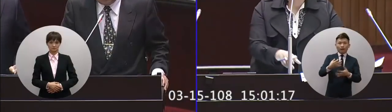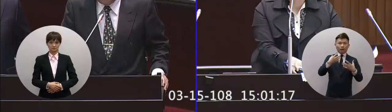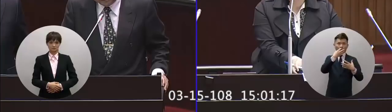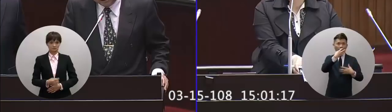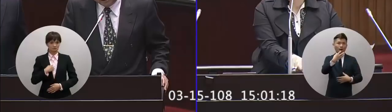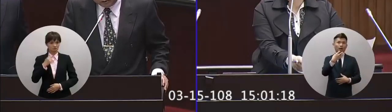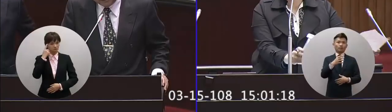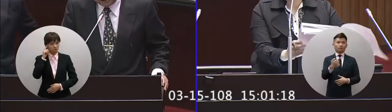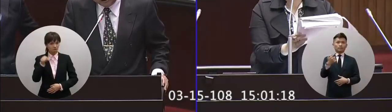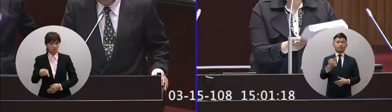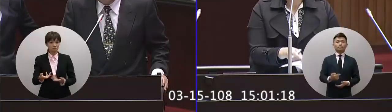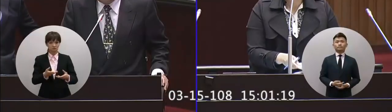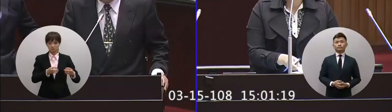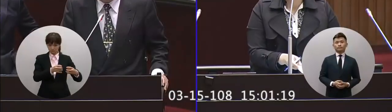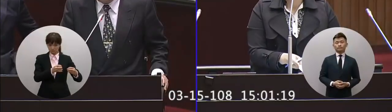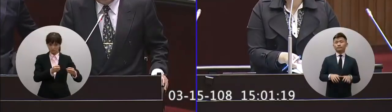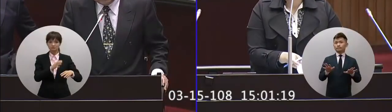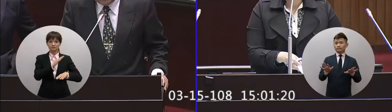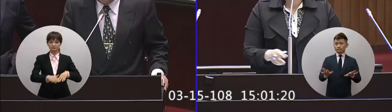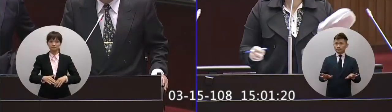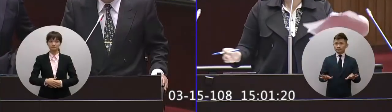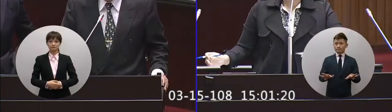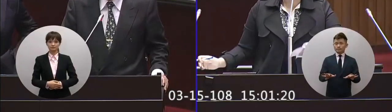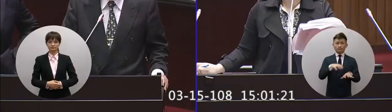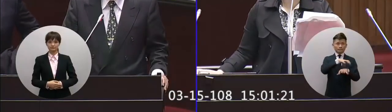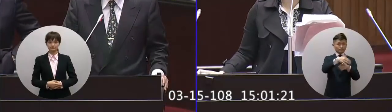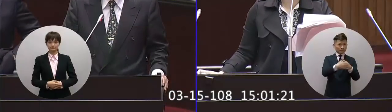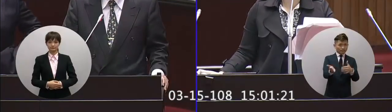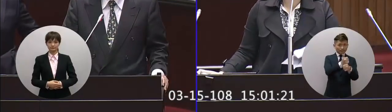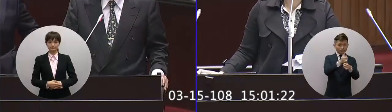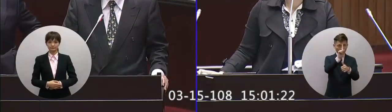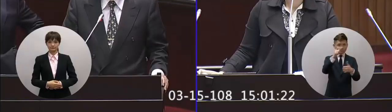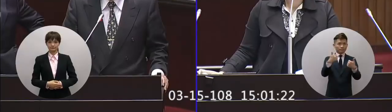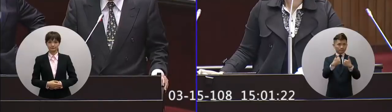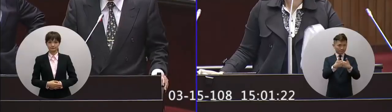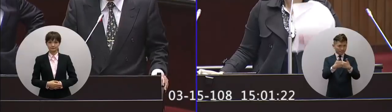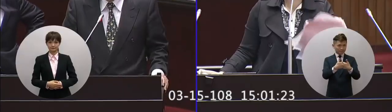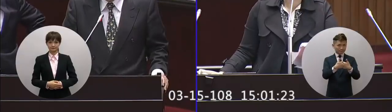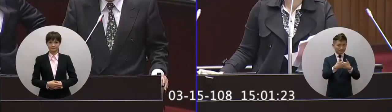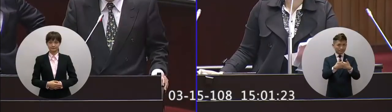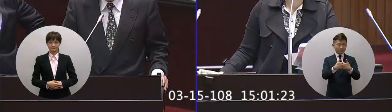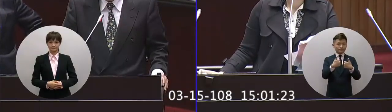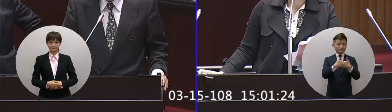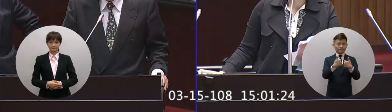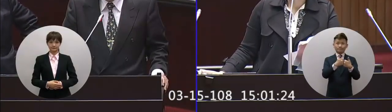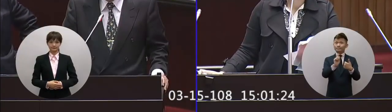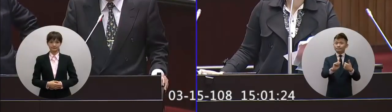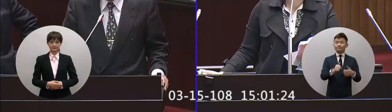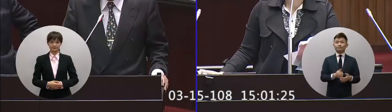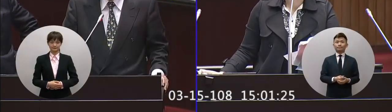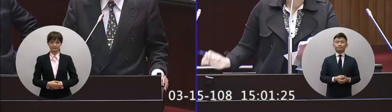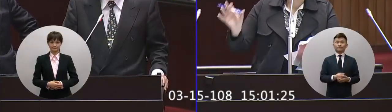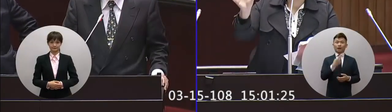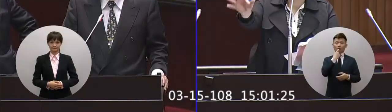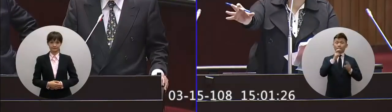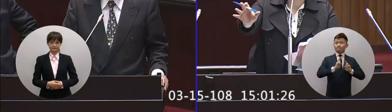有偶，今天 会讨论， 今天 来建立 环保署有一个会议哦，因为有关于